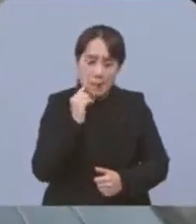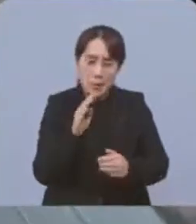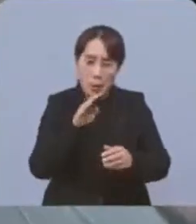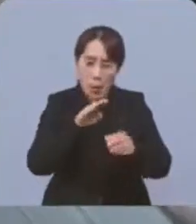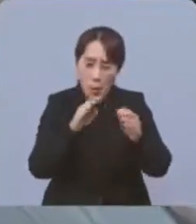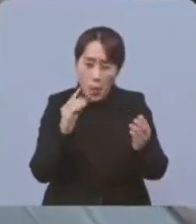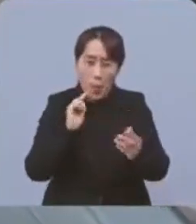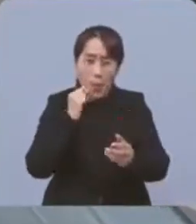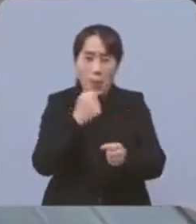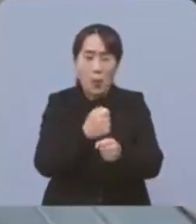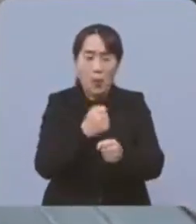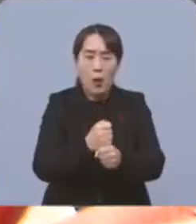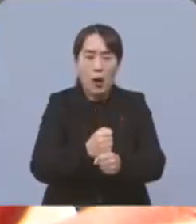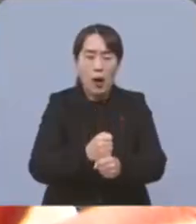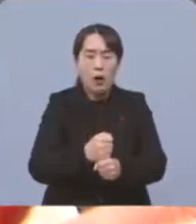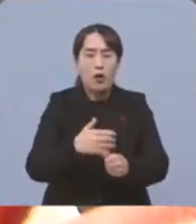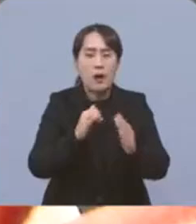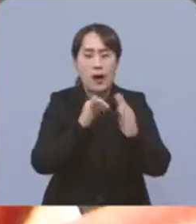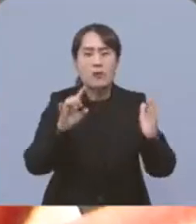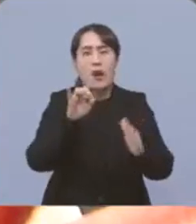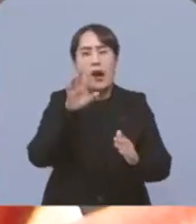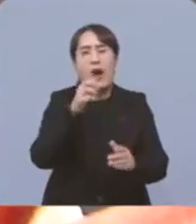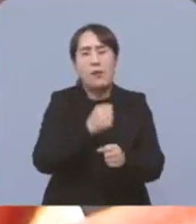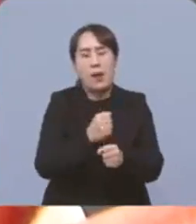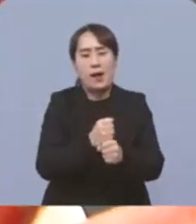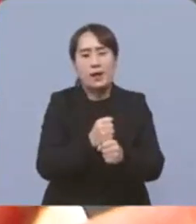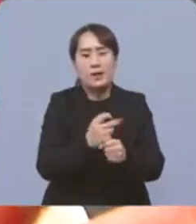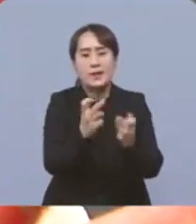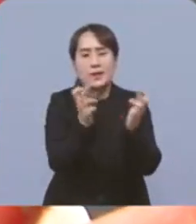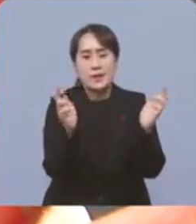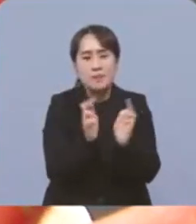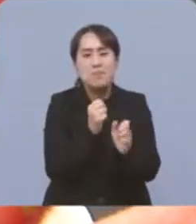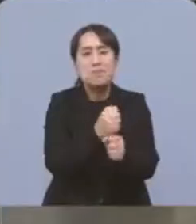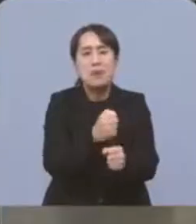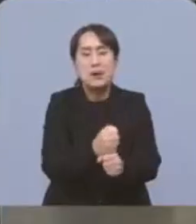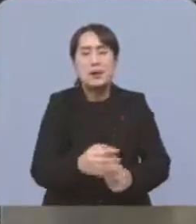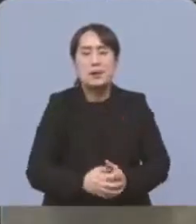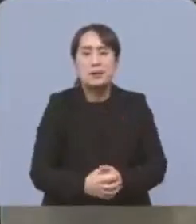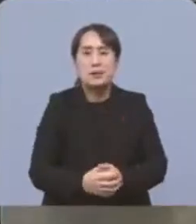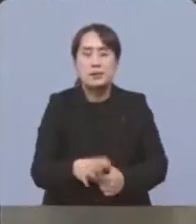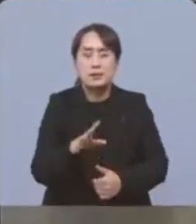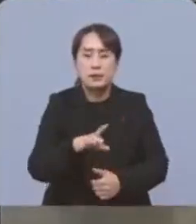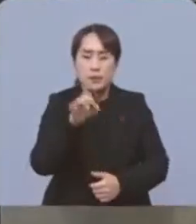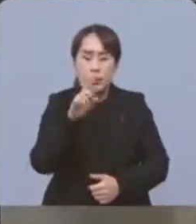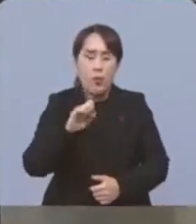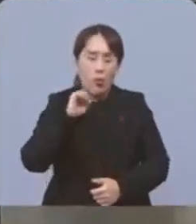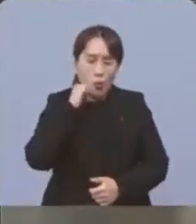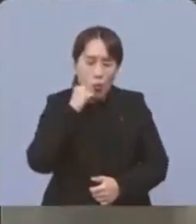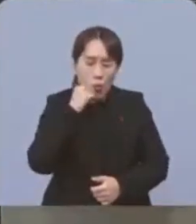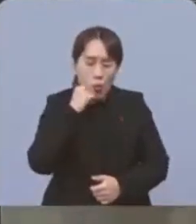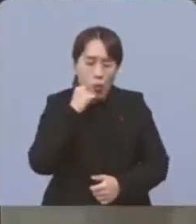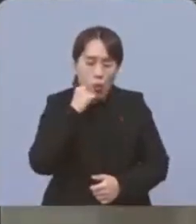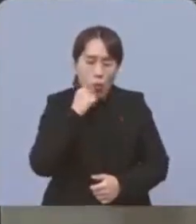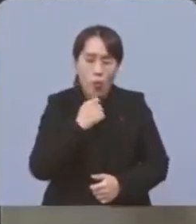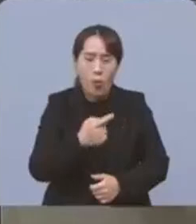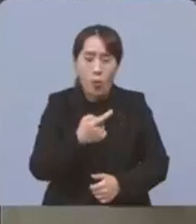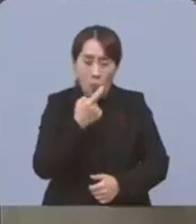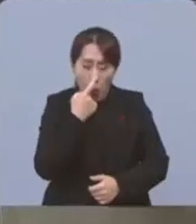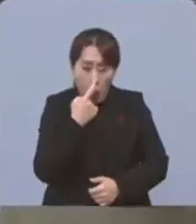올리자 세상에 하나뿐인 우리 가족만의 성탄 케이크가 완성됩니다. 처음에는 어려웠는데 점점